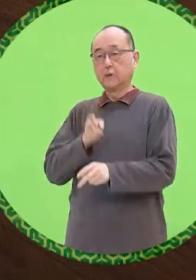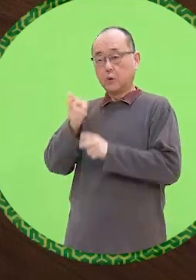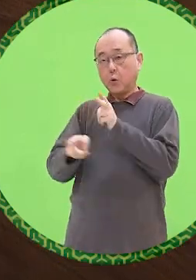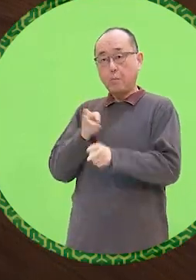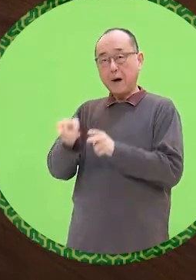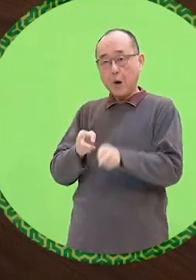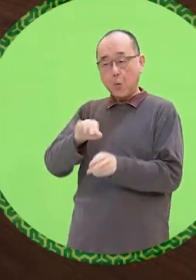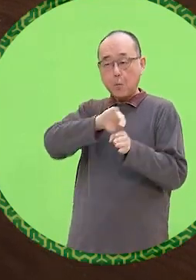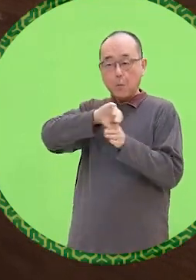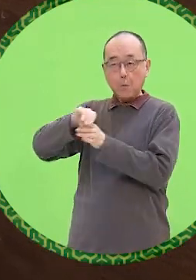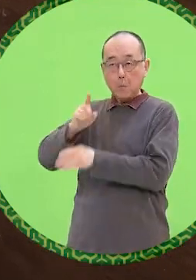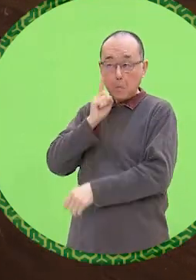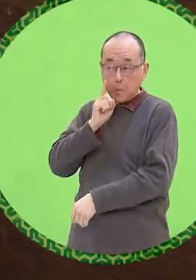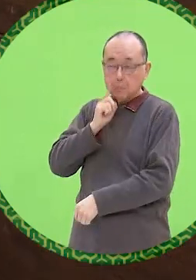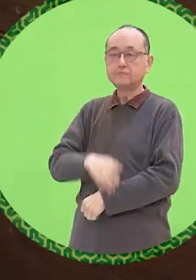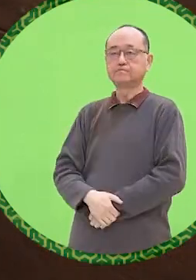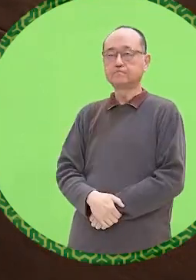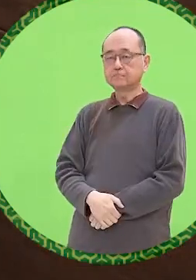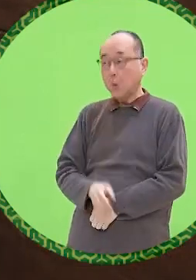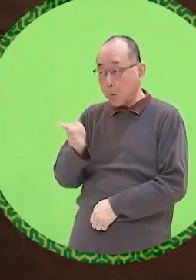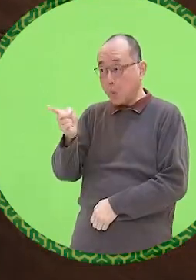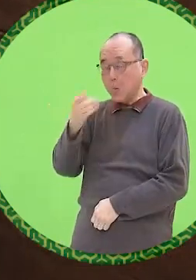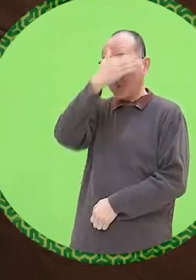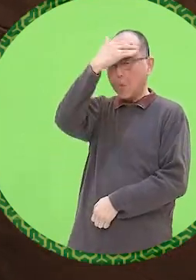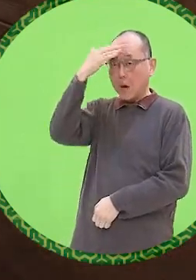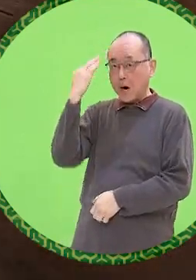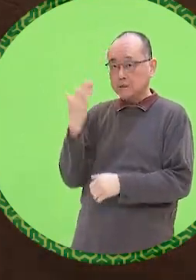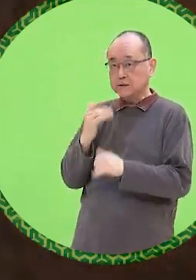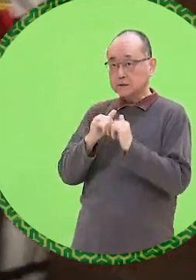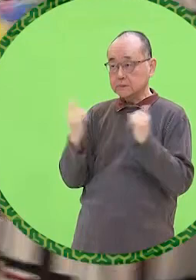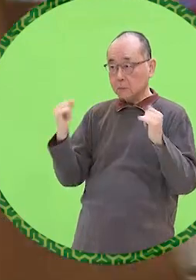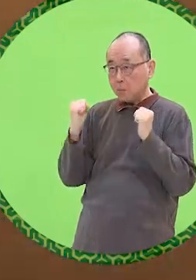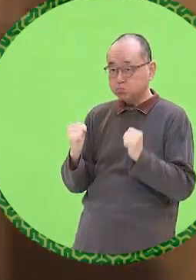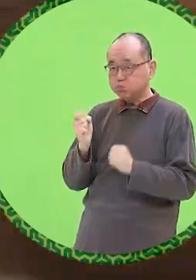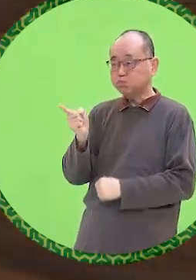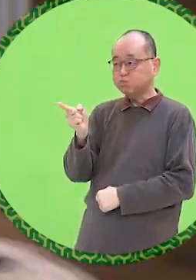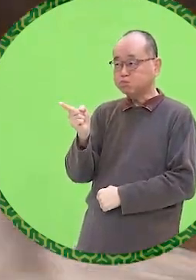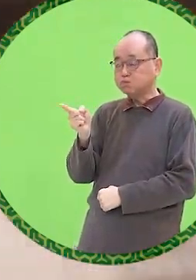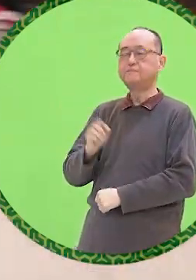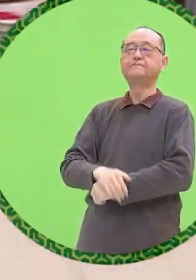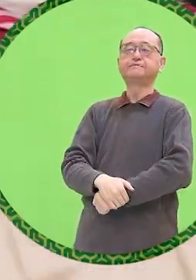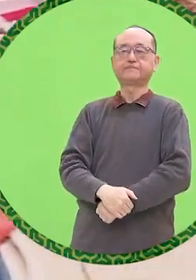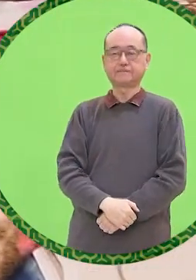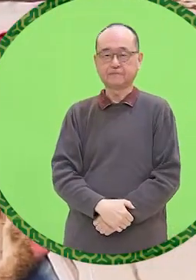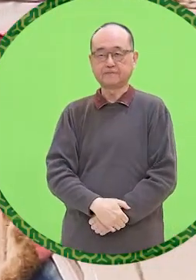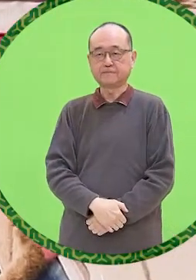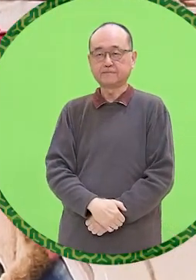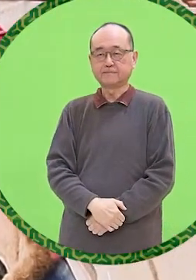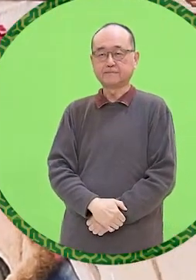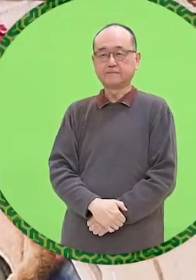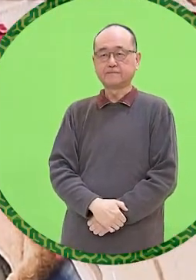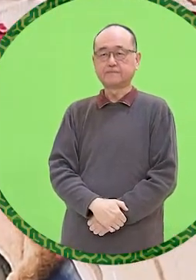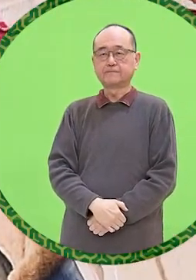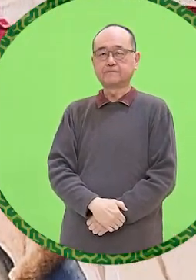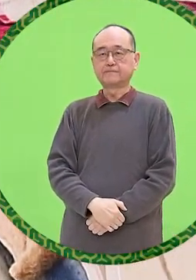酒蔵を覗いてみると、 お、若い方がいらっしゃいます。